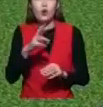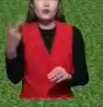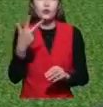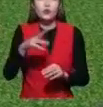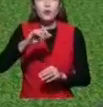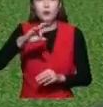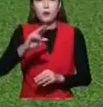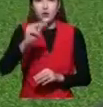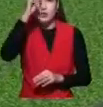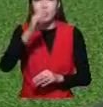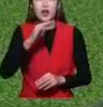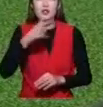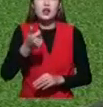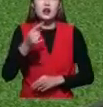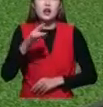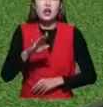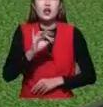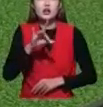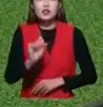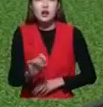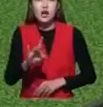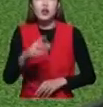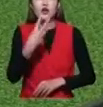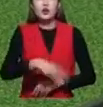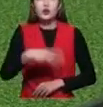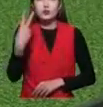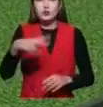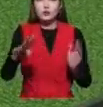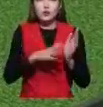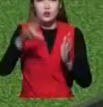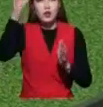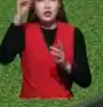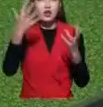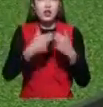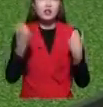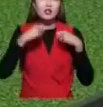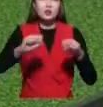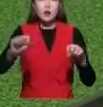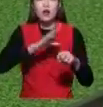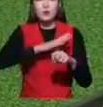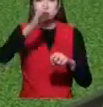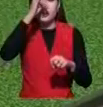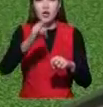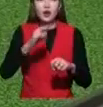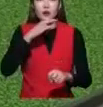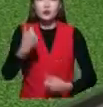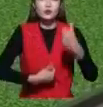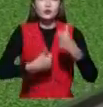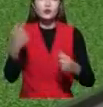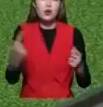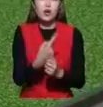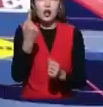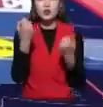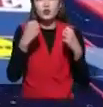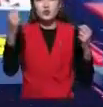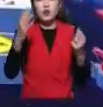матчында қазақстандық гандболшылар Иран құрамасын 33-29 есебімен жеңді. Бұл Қазақстан құрамасының турнирдегі